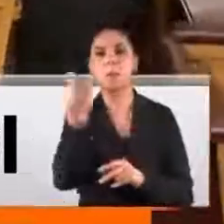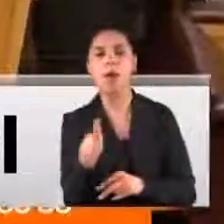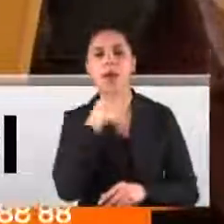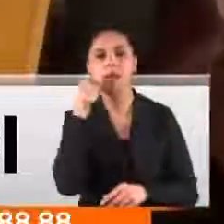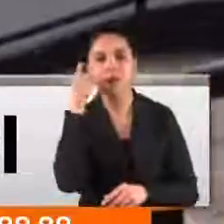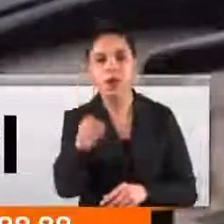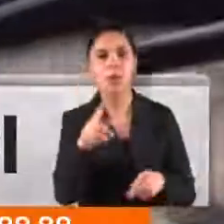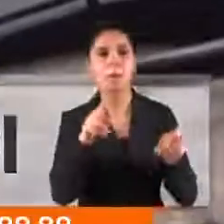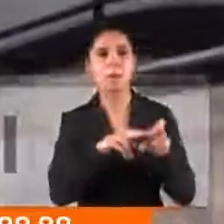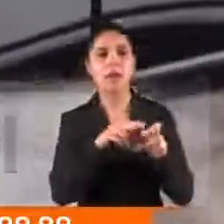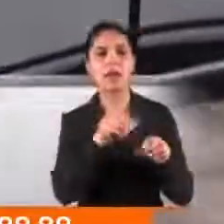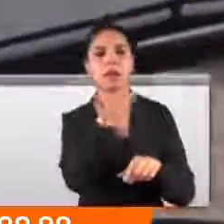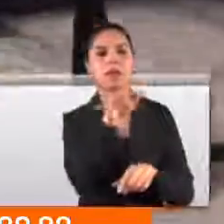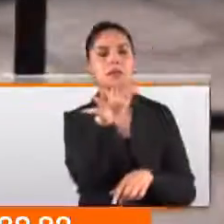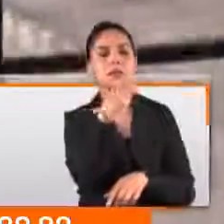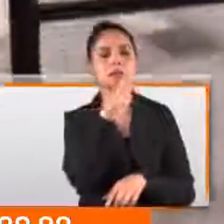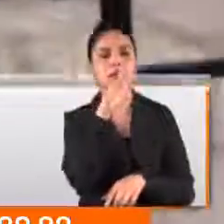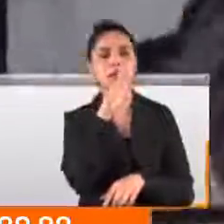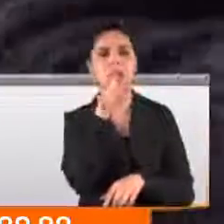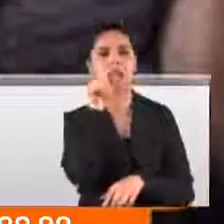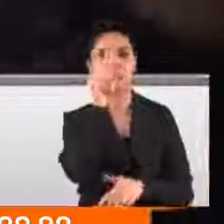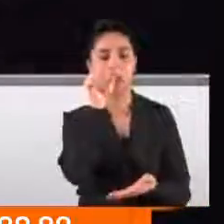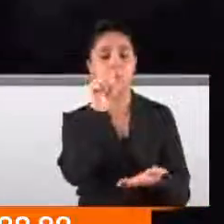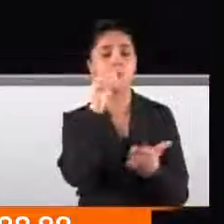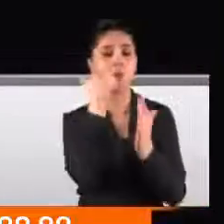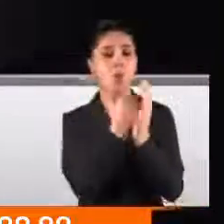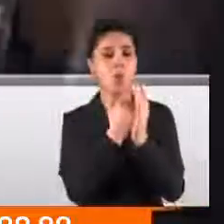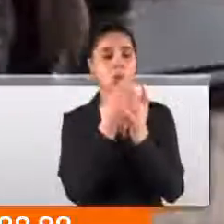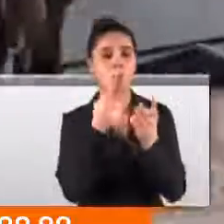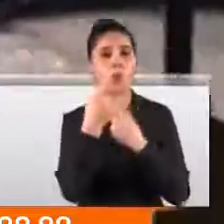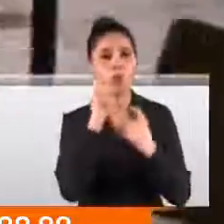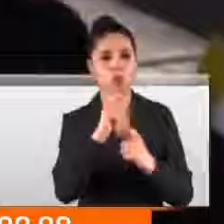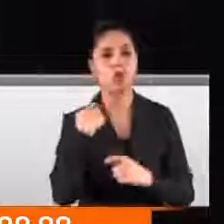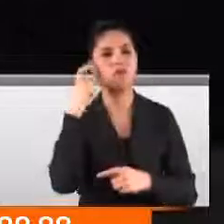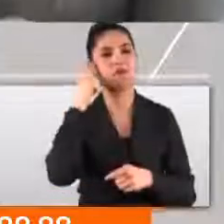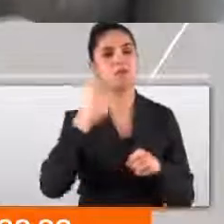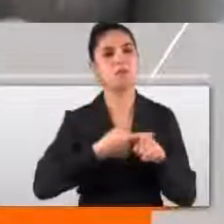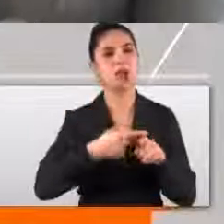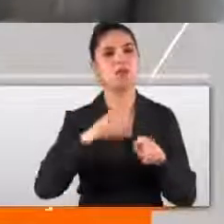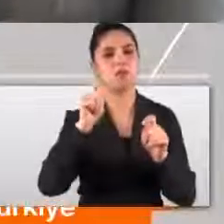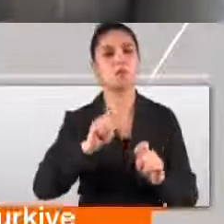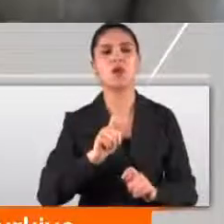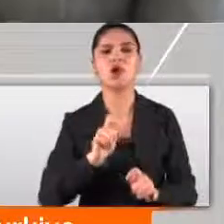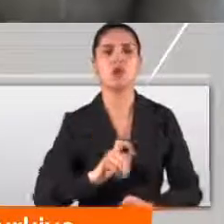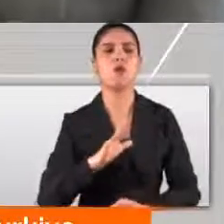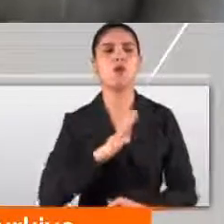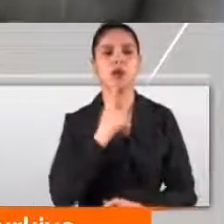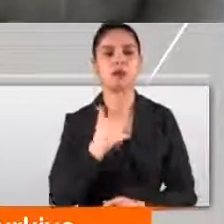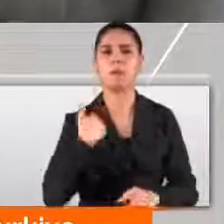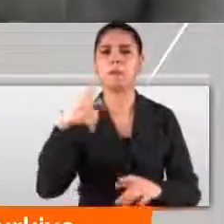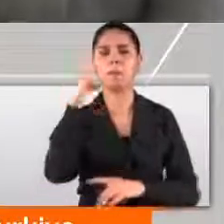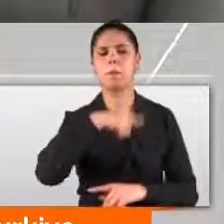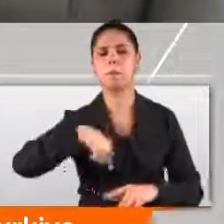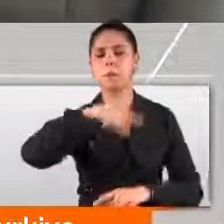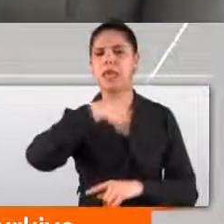Ekmen, PKK'ya yakınlığıyla bilinen bir yayın organına konuştu ve fikir alışverişimiz var dedi. Biz HDP ile gizli